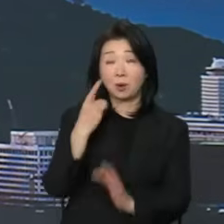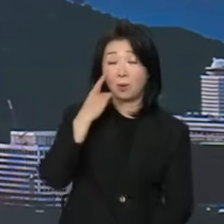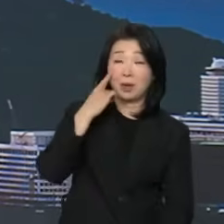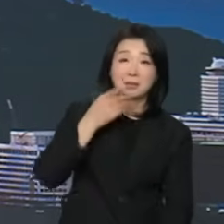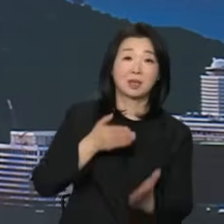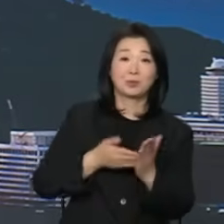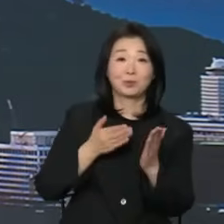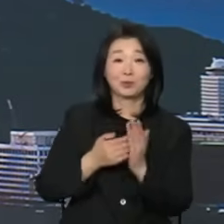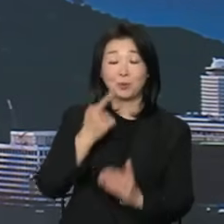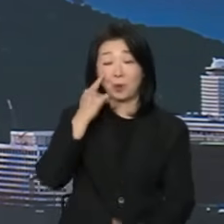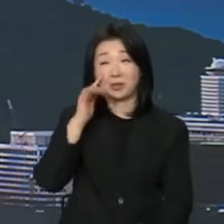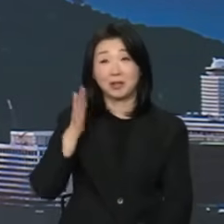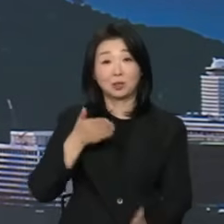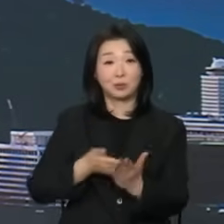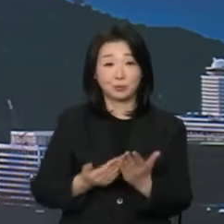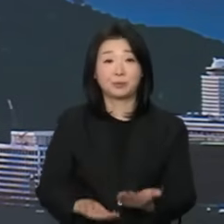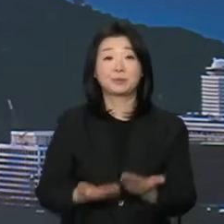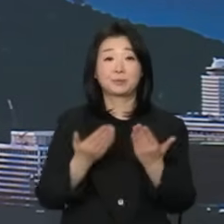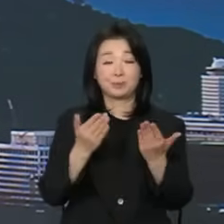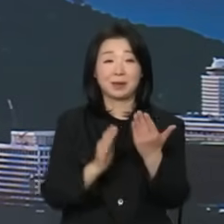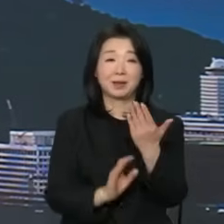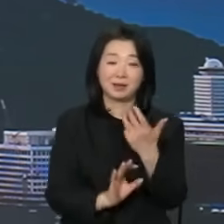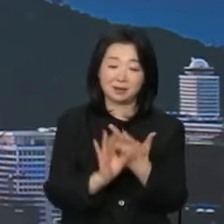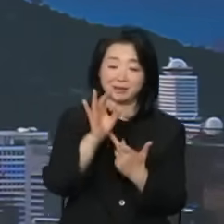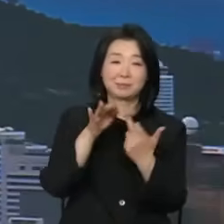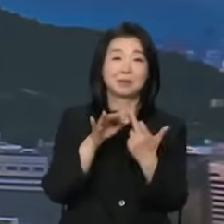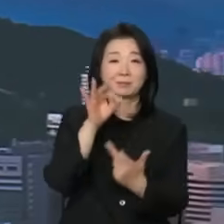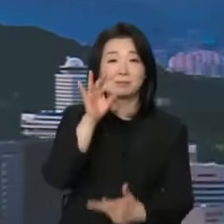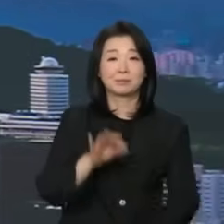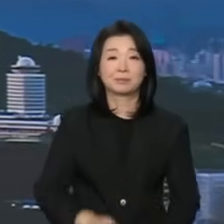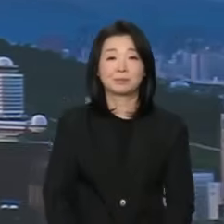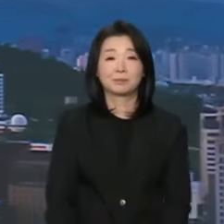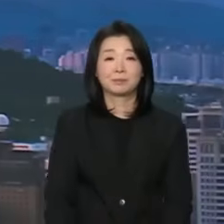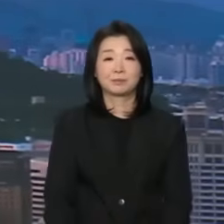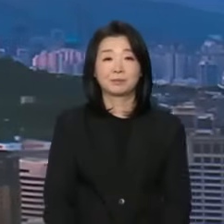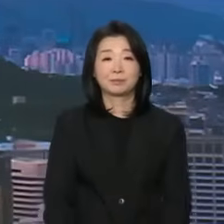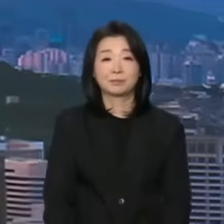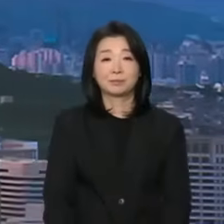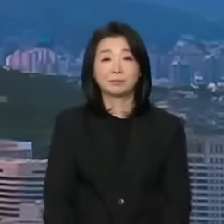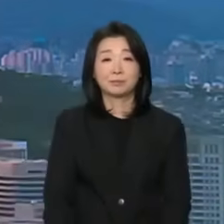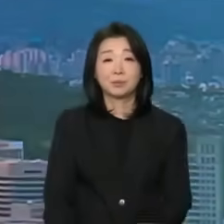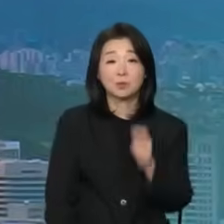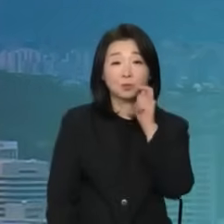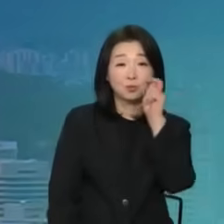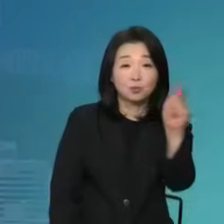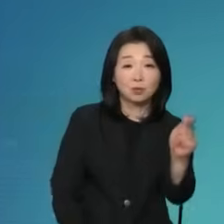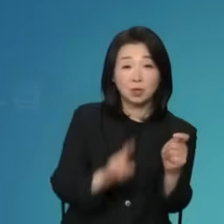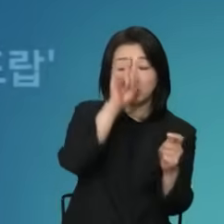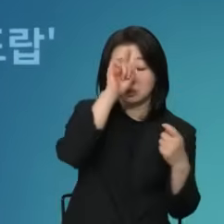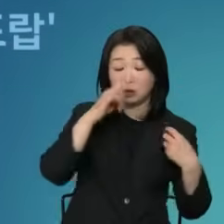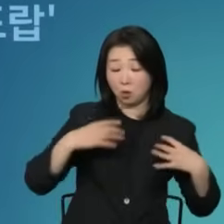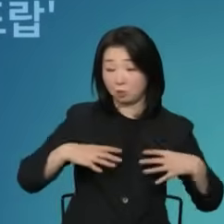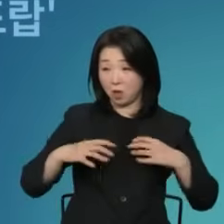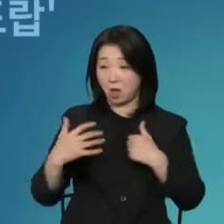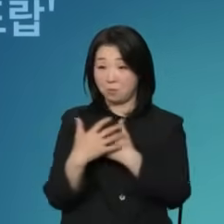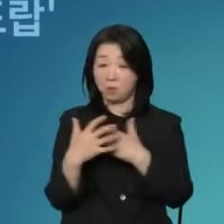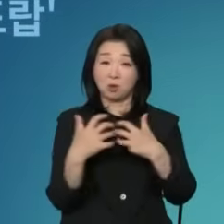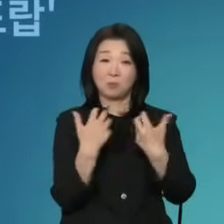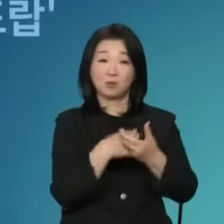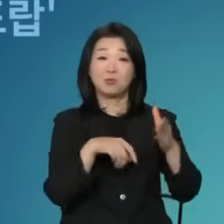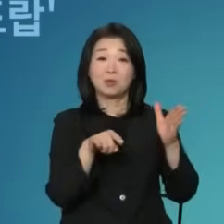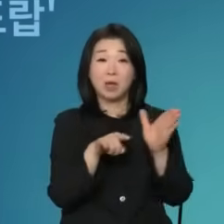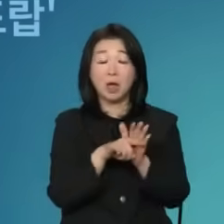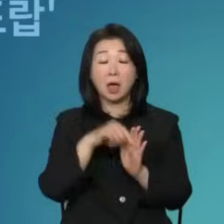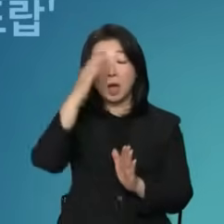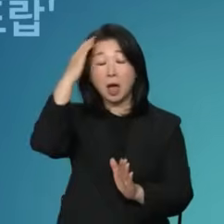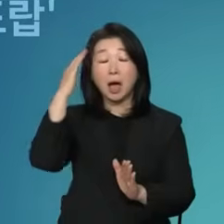온라인에서 화제가 된 뉴스, 화제가 될 뉴스를 골라 전해드립니다. 아침엔 소셜픽입니다. 우크라이나 정부가 안보 협력을 위해 보낸